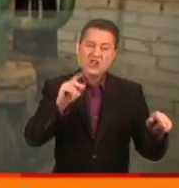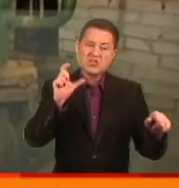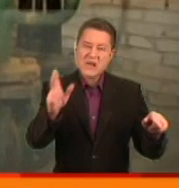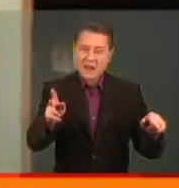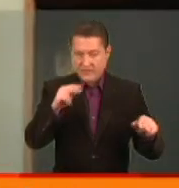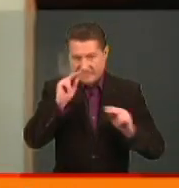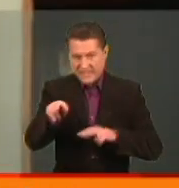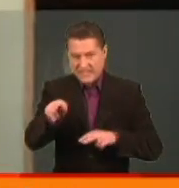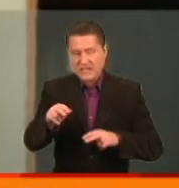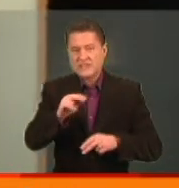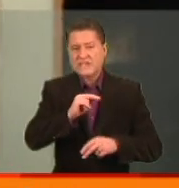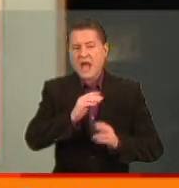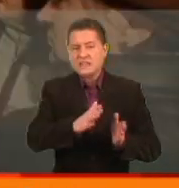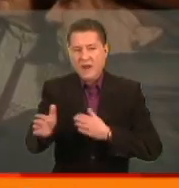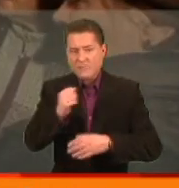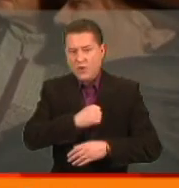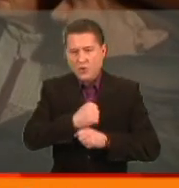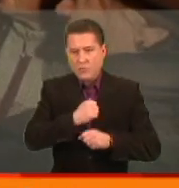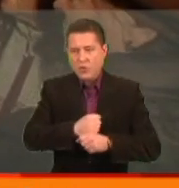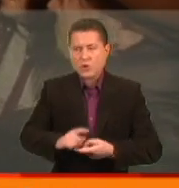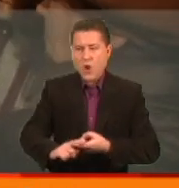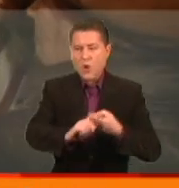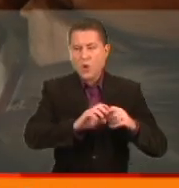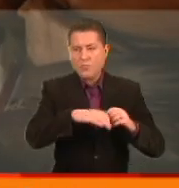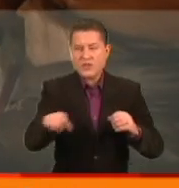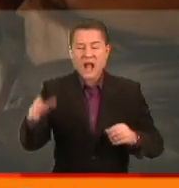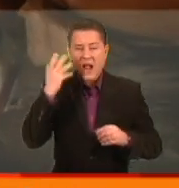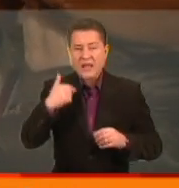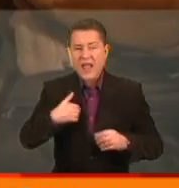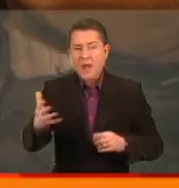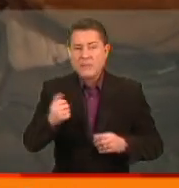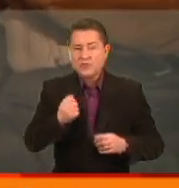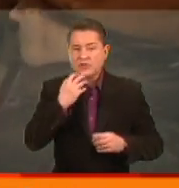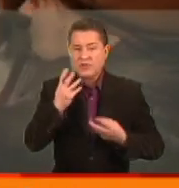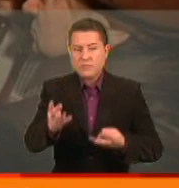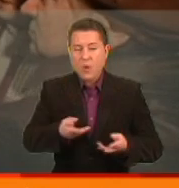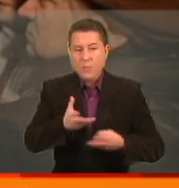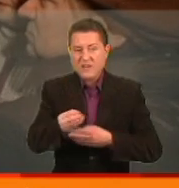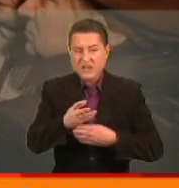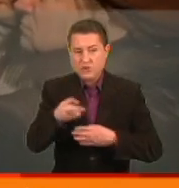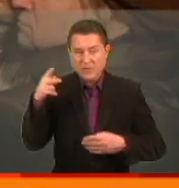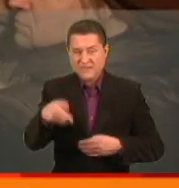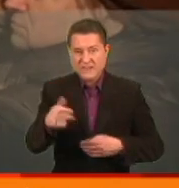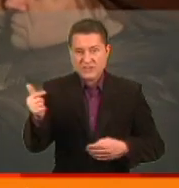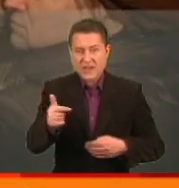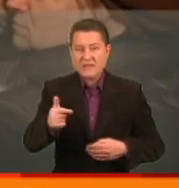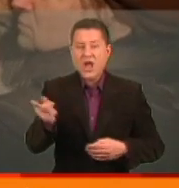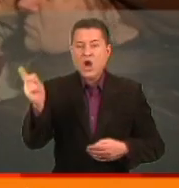справною роботою комунікацій. Коли? Я получу тепло, я плачу по 2000 гривень. Тоді,